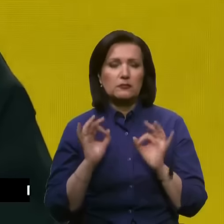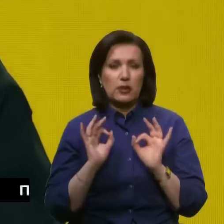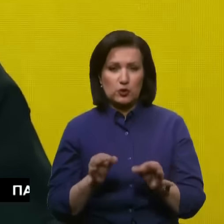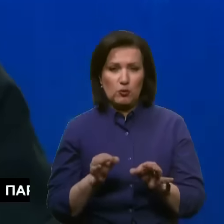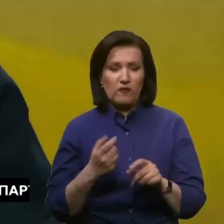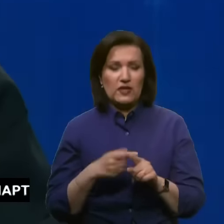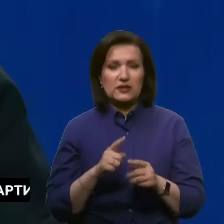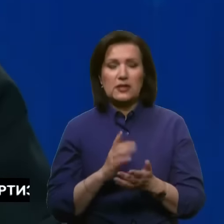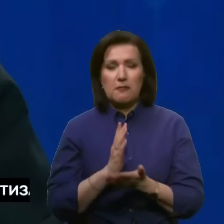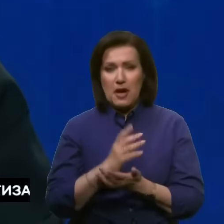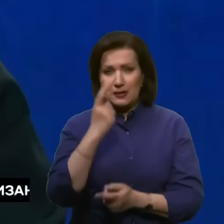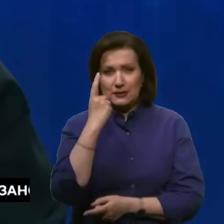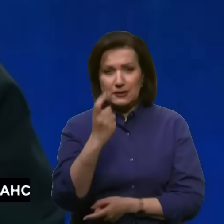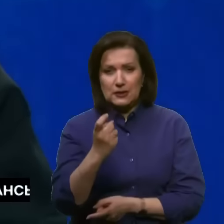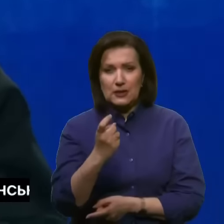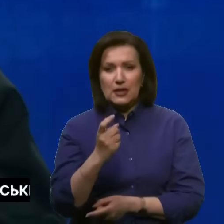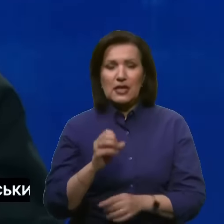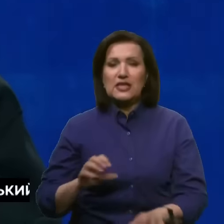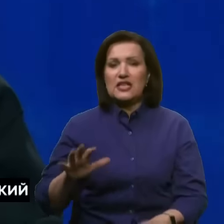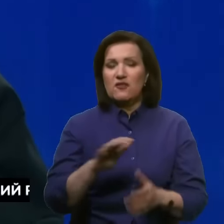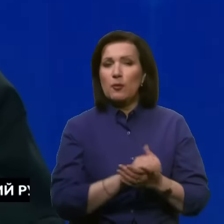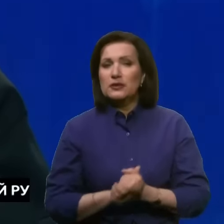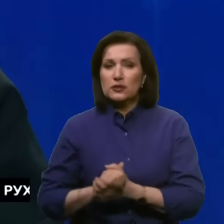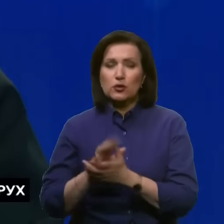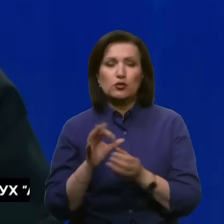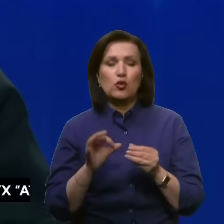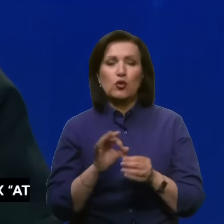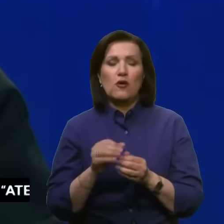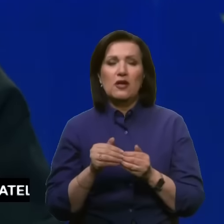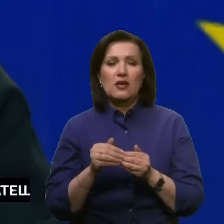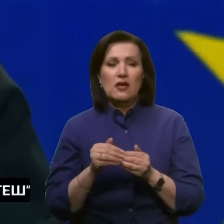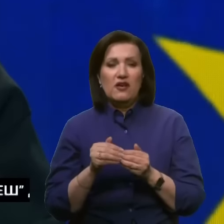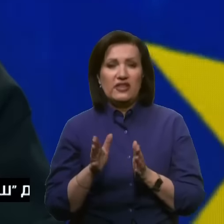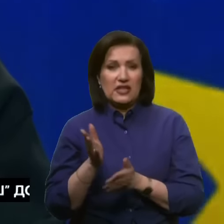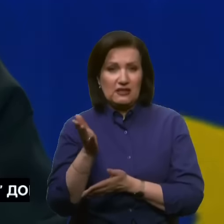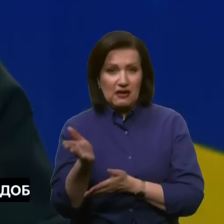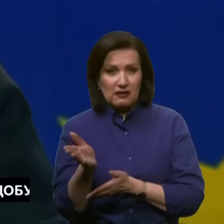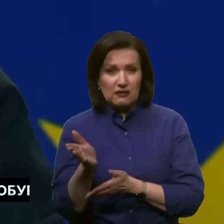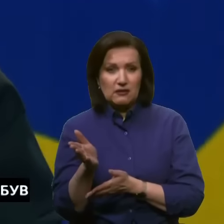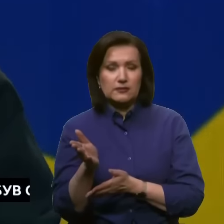Безумовно, це має сигнал і на Європейський Союз щодо відкриття їх